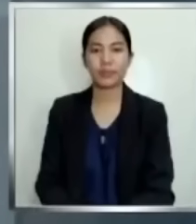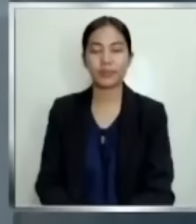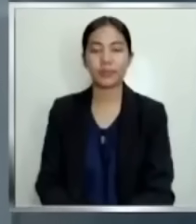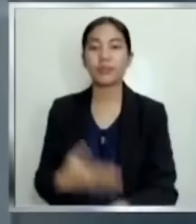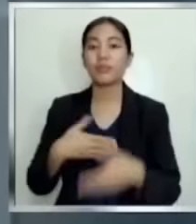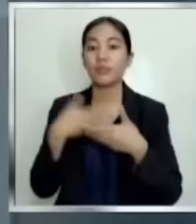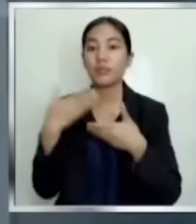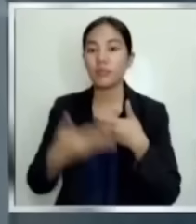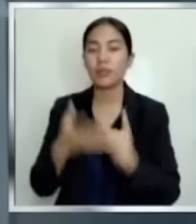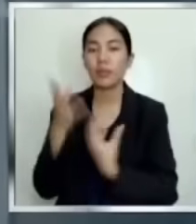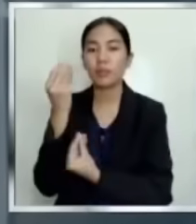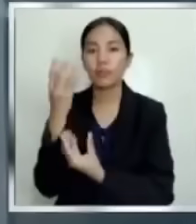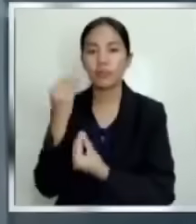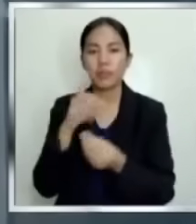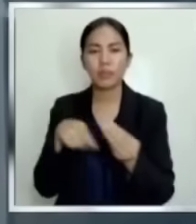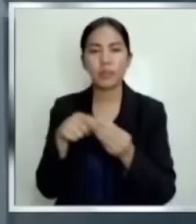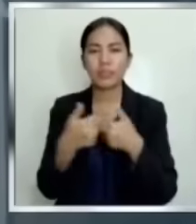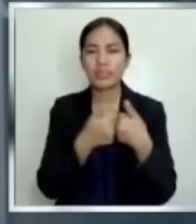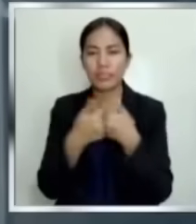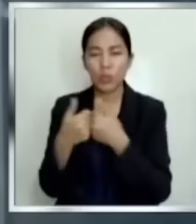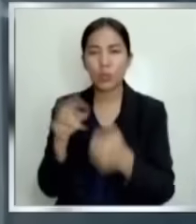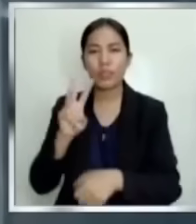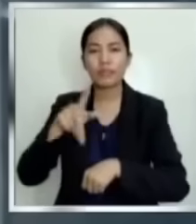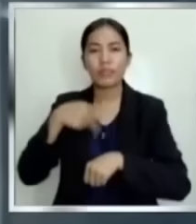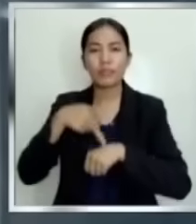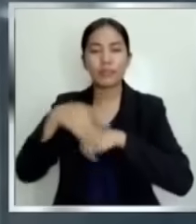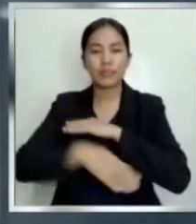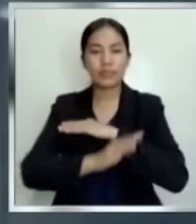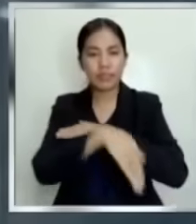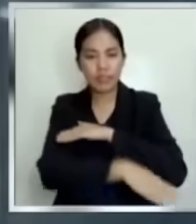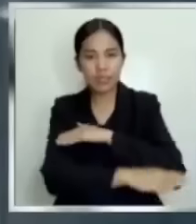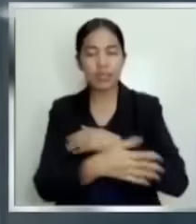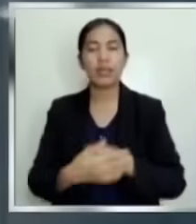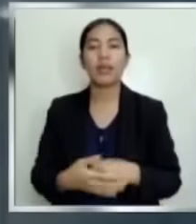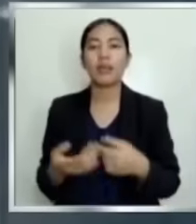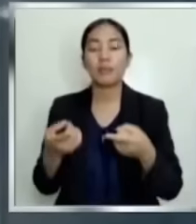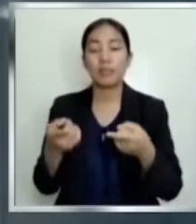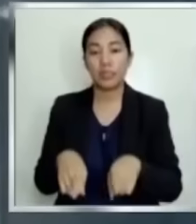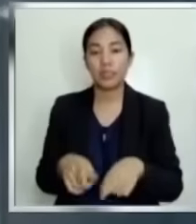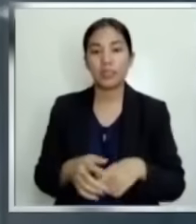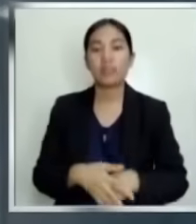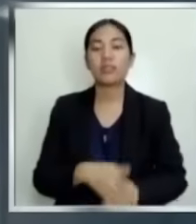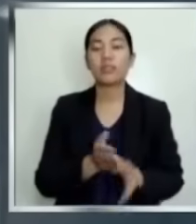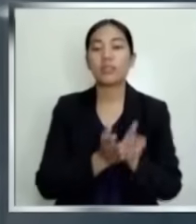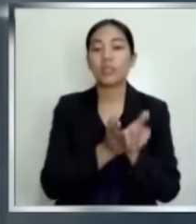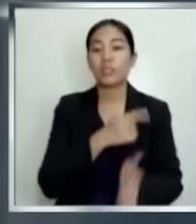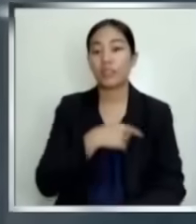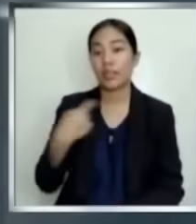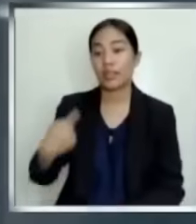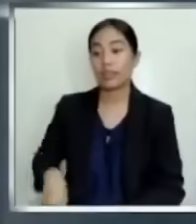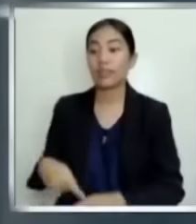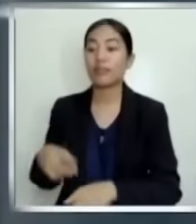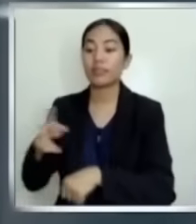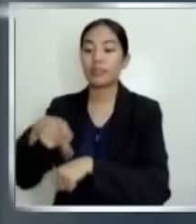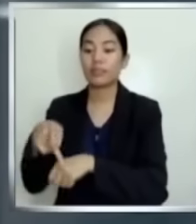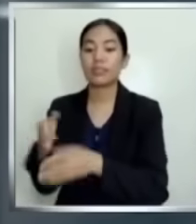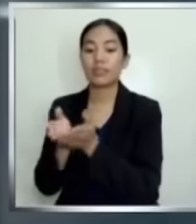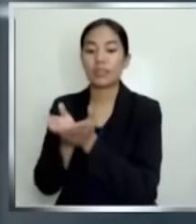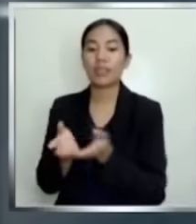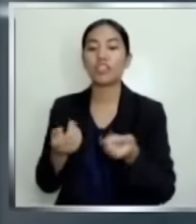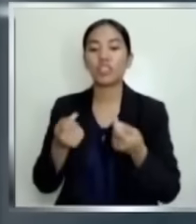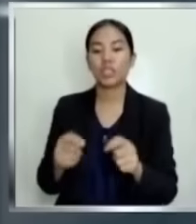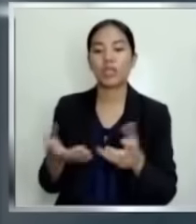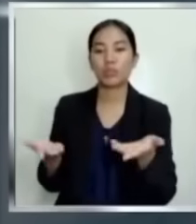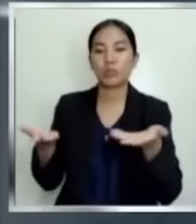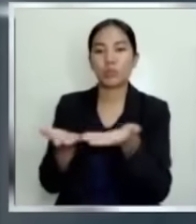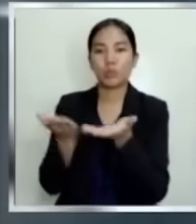Update sa tensyon sa West Philippine Sea, tinangka rin umanong banggain ng mga bangka ng China, mga bangka ng Pilipinas, na binomba nito ng tubig. Idinetalya na